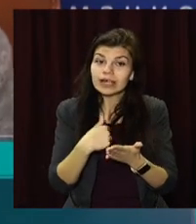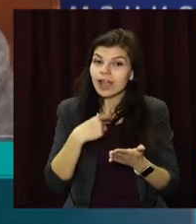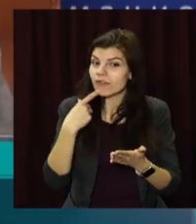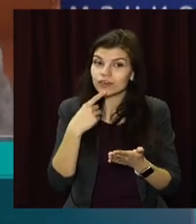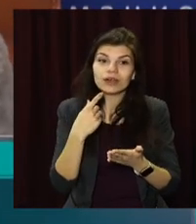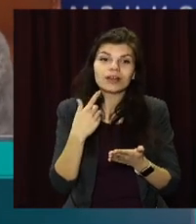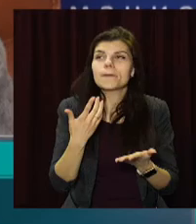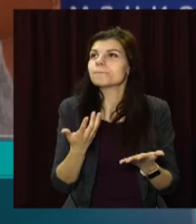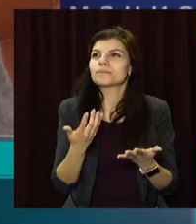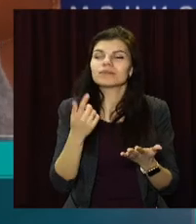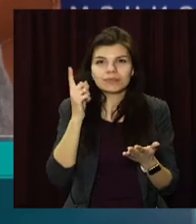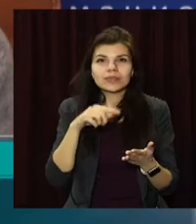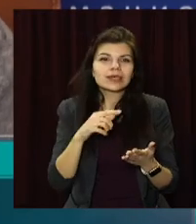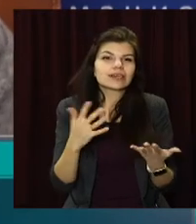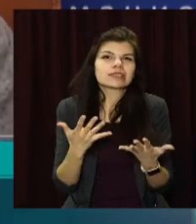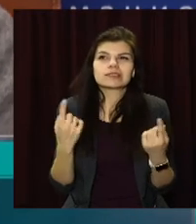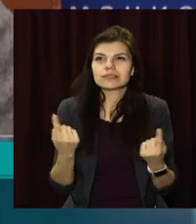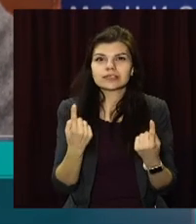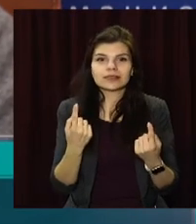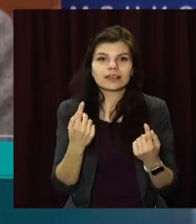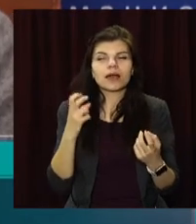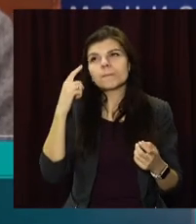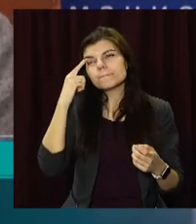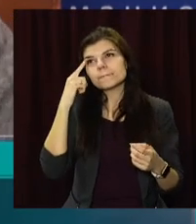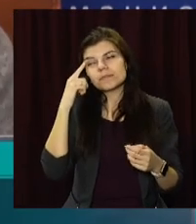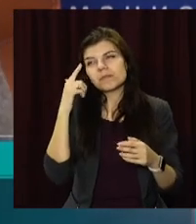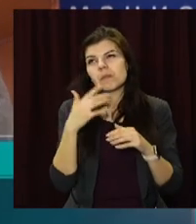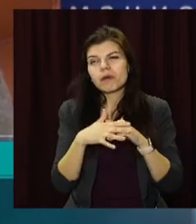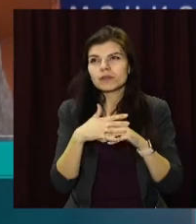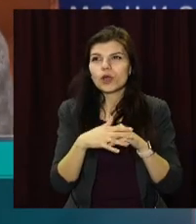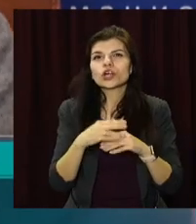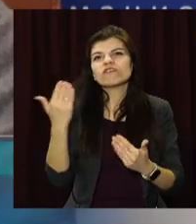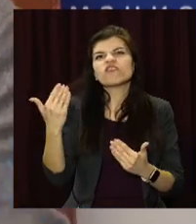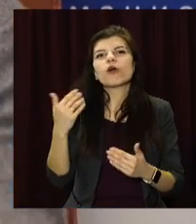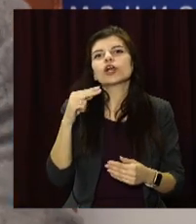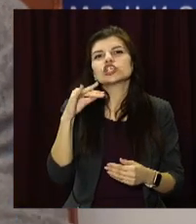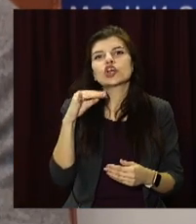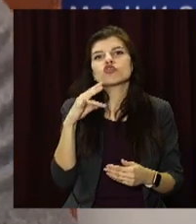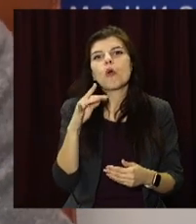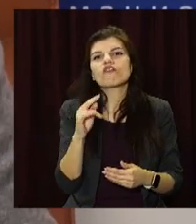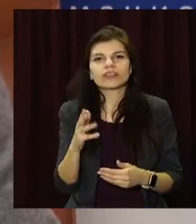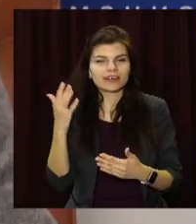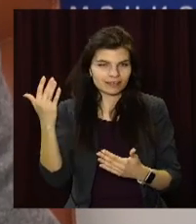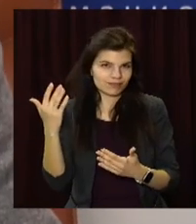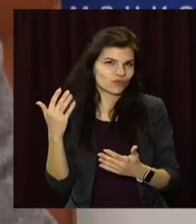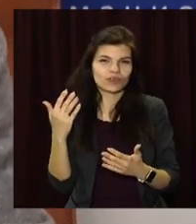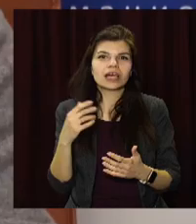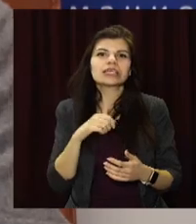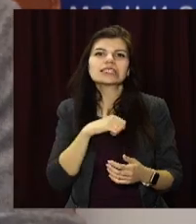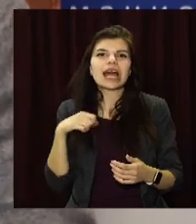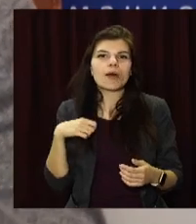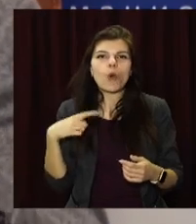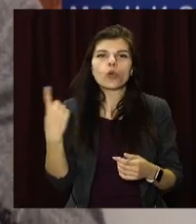говорю не, знаєте, стандартна якась програма там в розумінні, ну, знаєте, чиновничим там програма органу місцевого